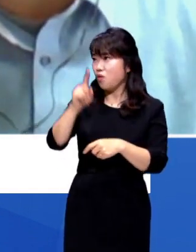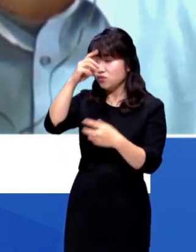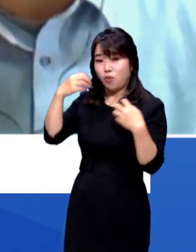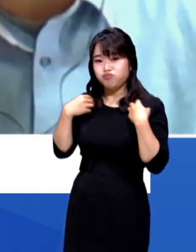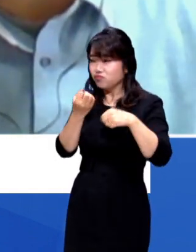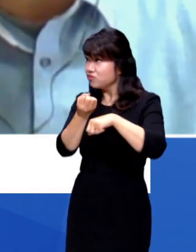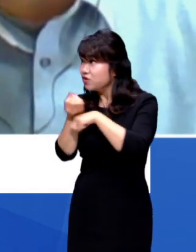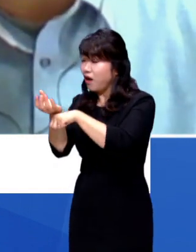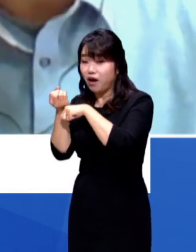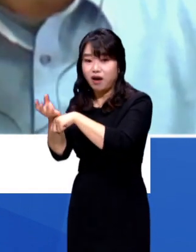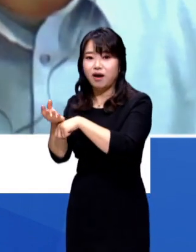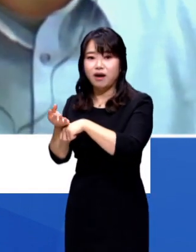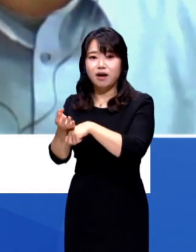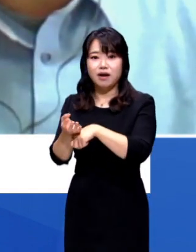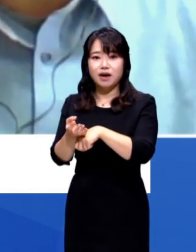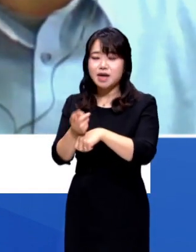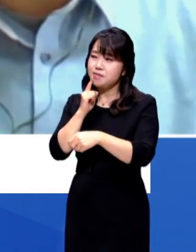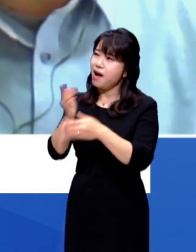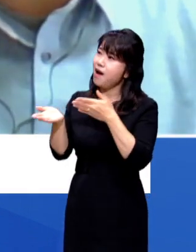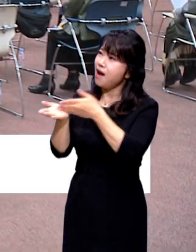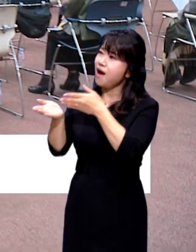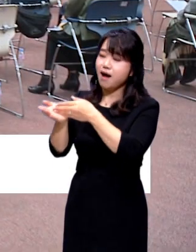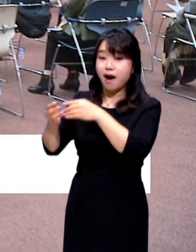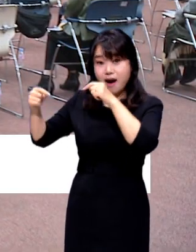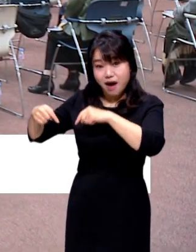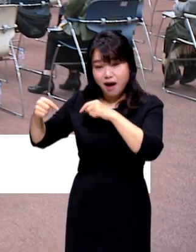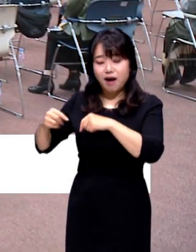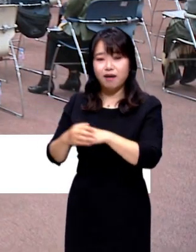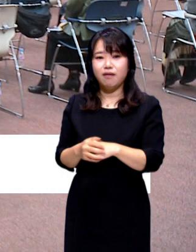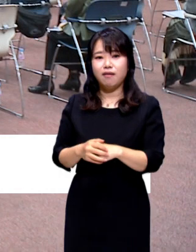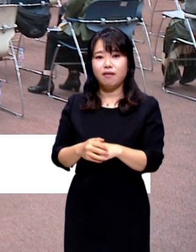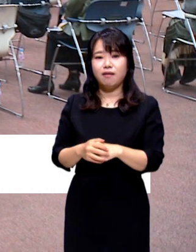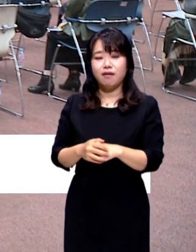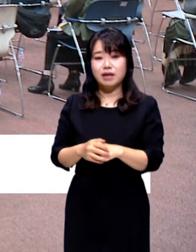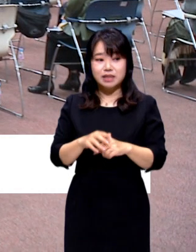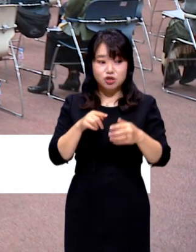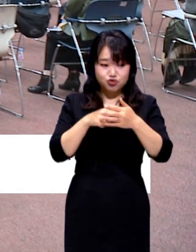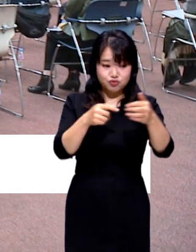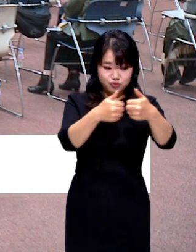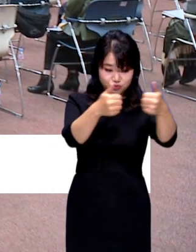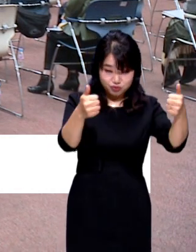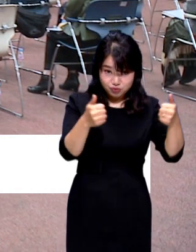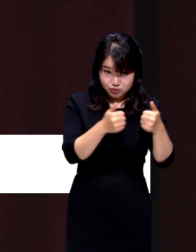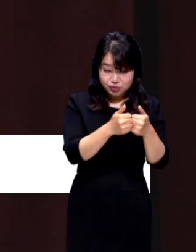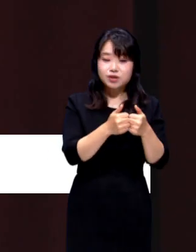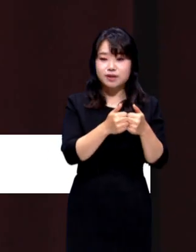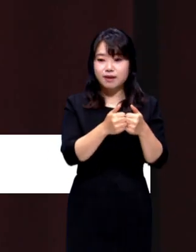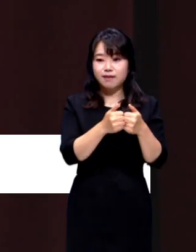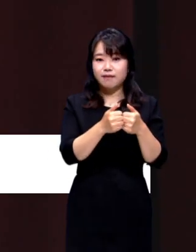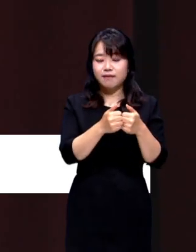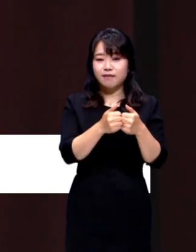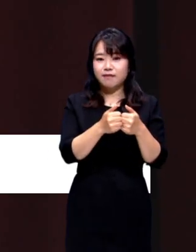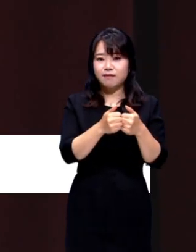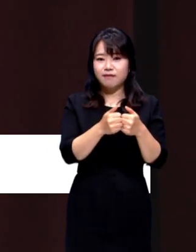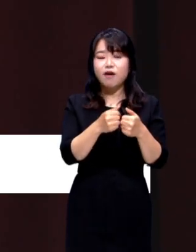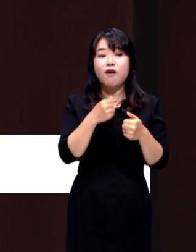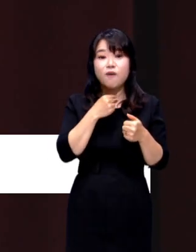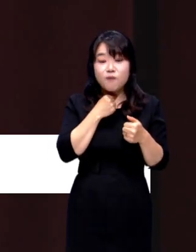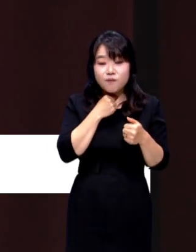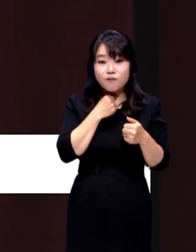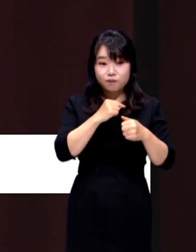이런 측면에서는 그 현재 추진 준비위원들의 그 바람이